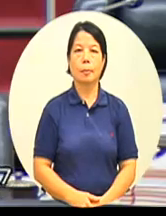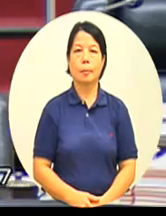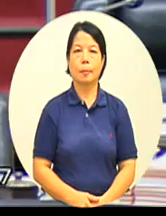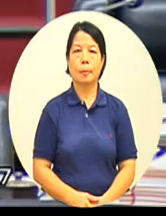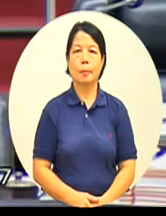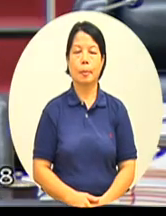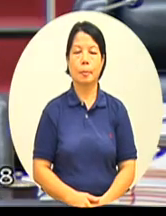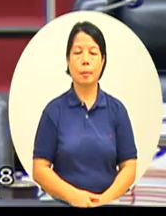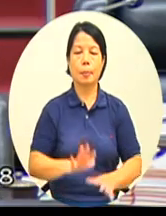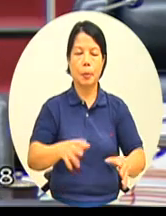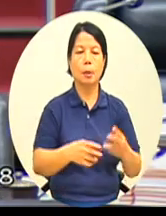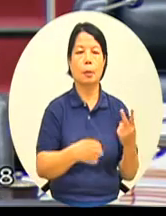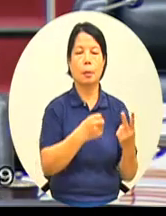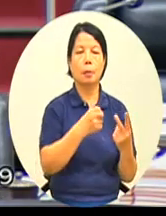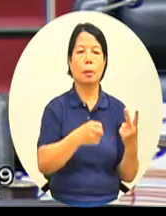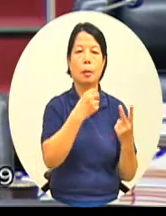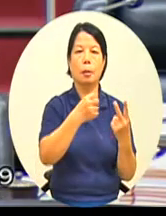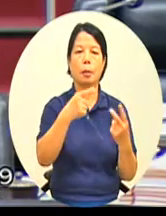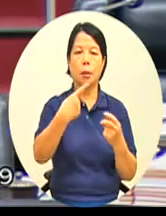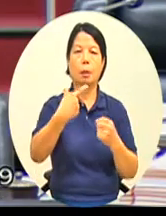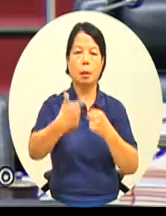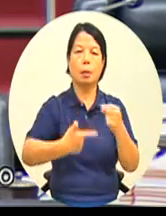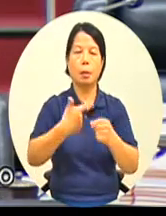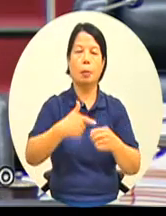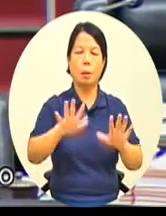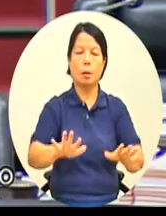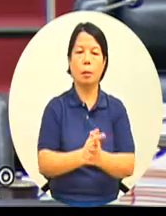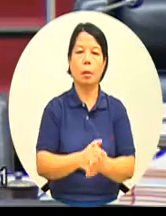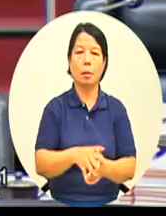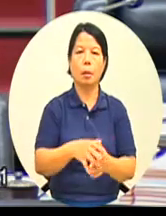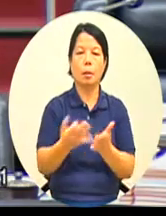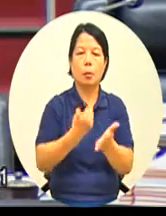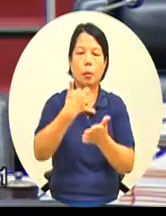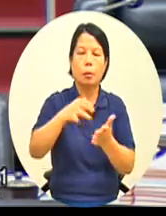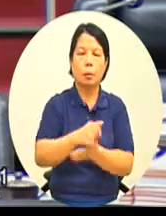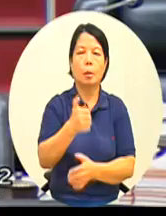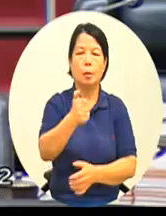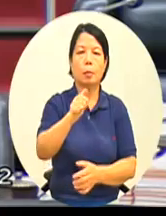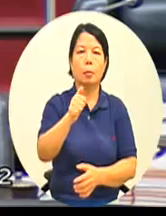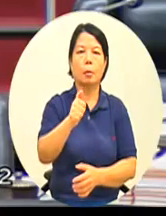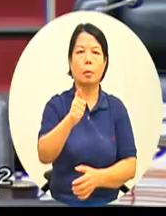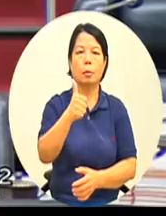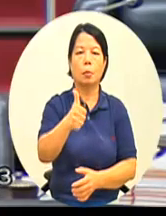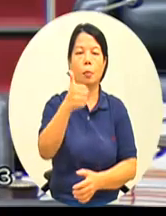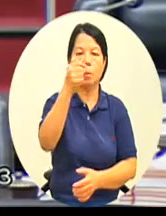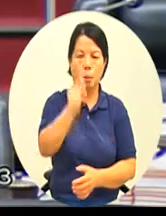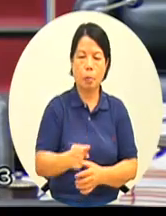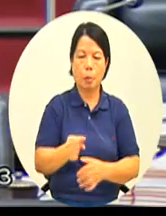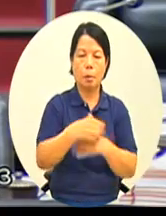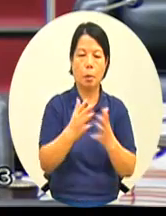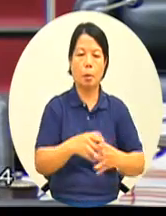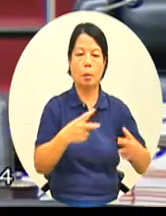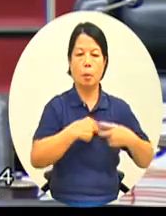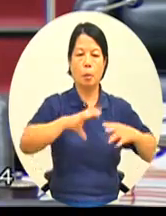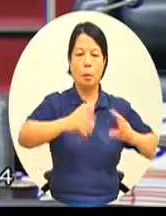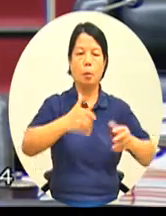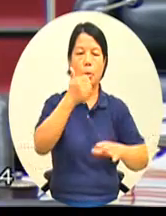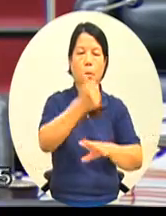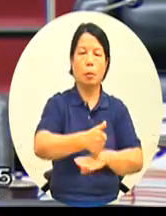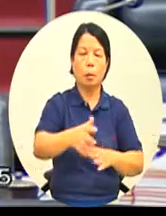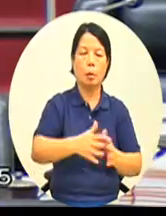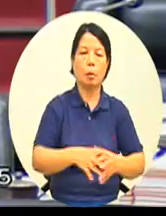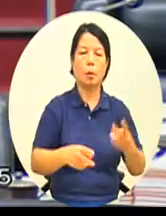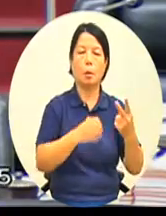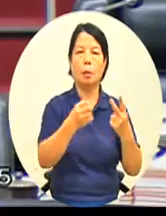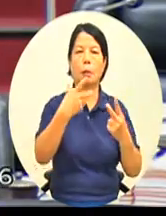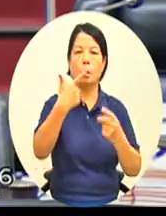现在2016年长照 2.0 的经费是55亿嘛？那小英总统他从2017年就提高要